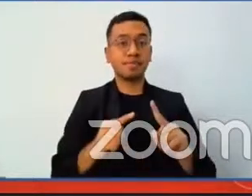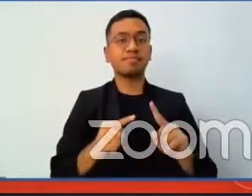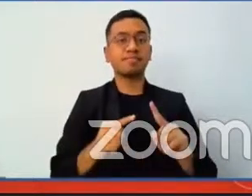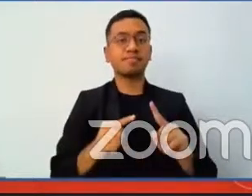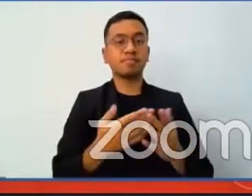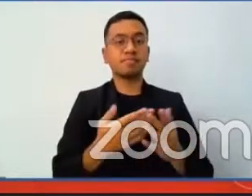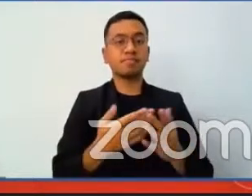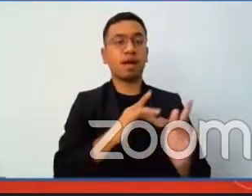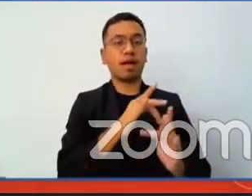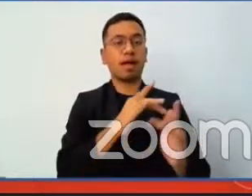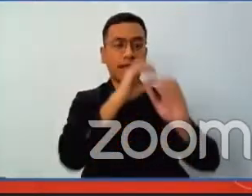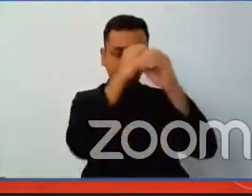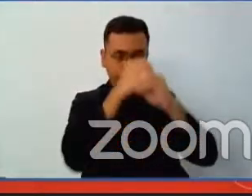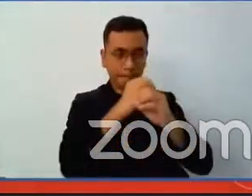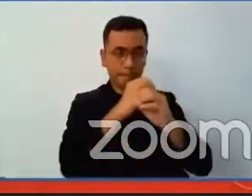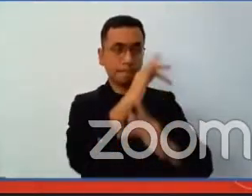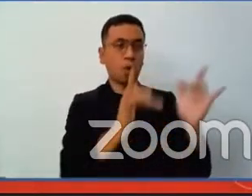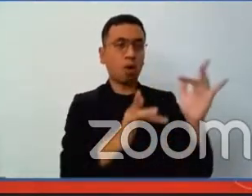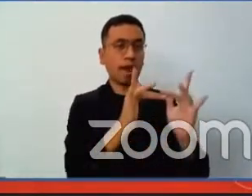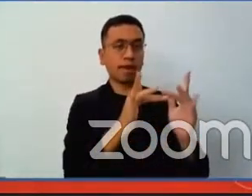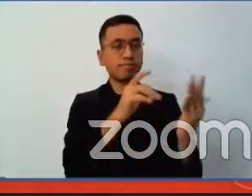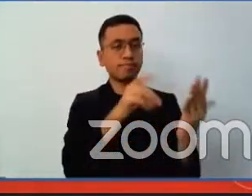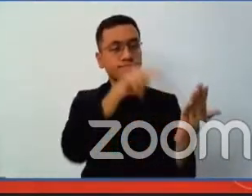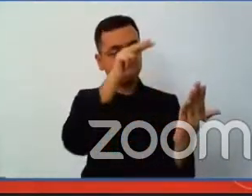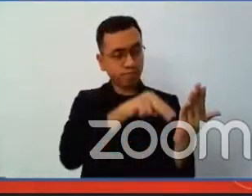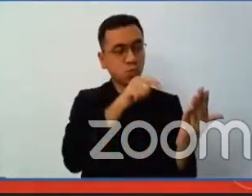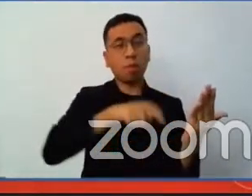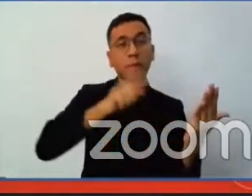ada beberapa hal. Di sini saya